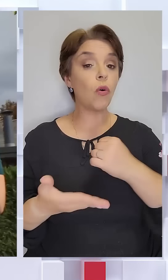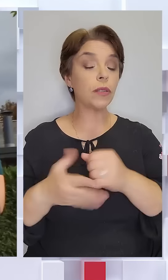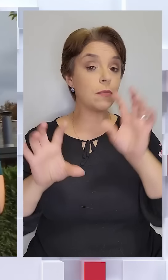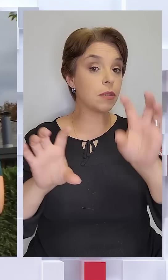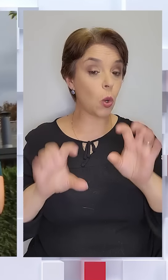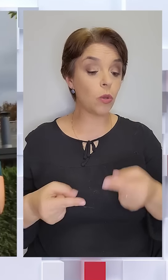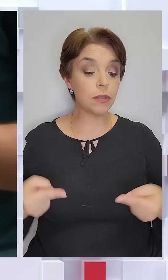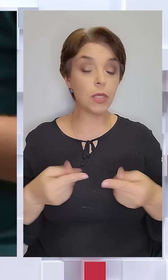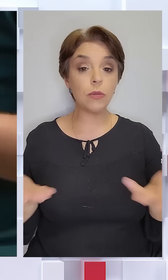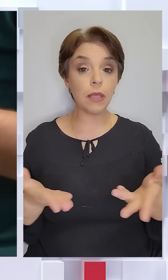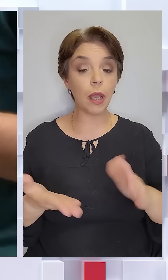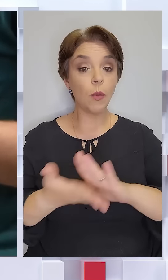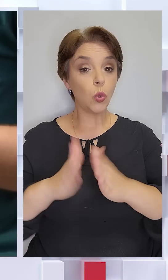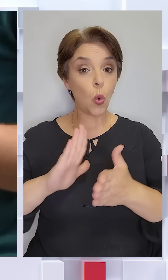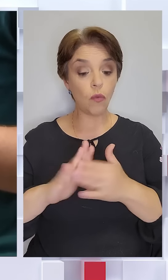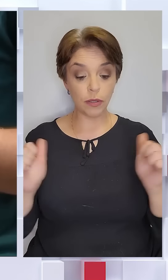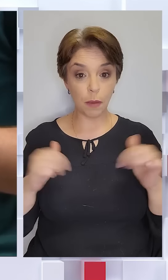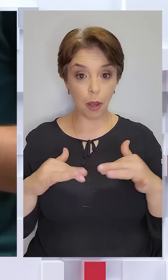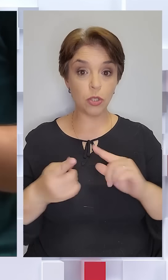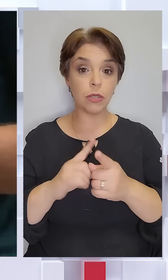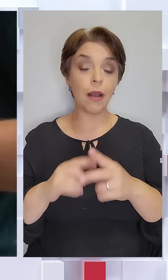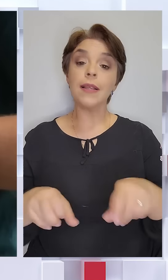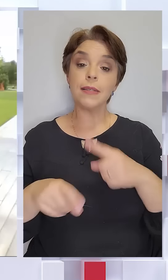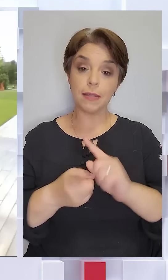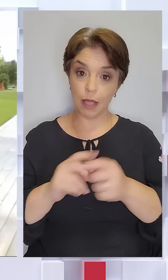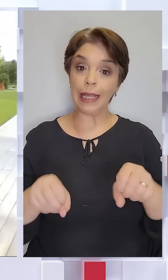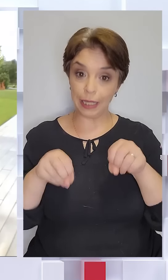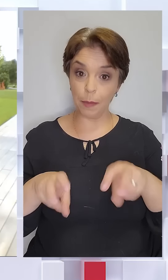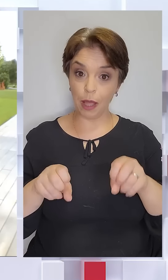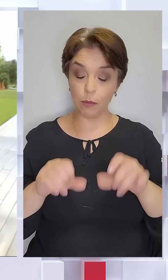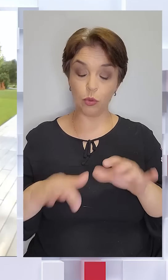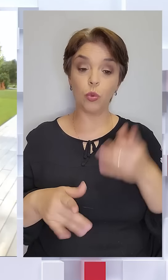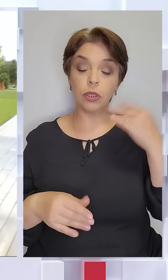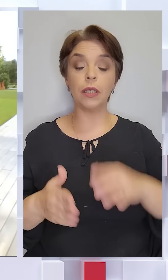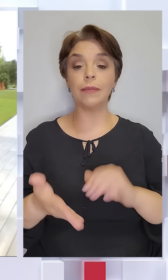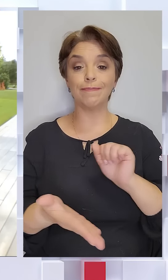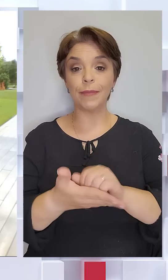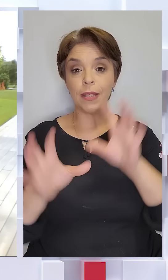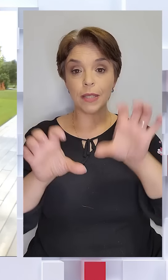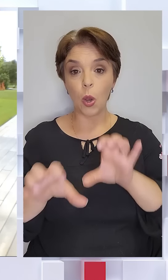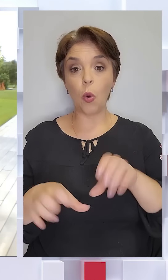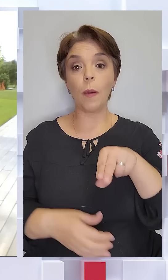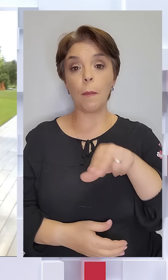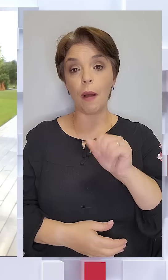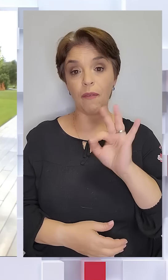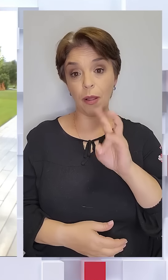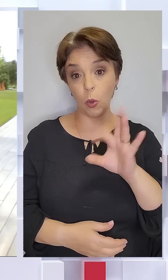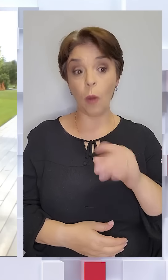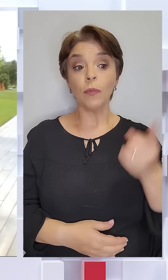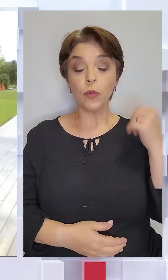закон, згідно з яким договірні матчі стали кримінальним злочином. Тоді вийшов закон Павелка, і